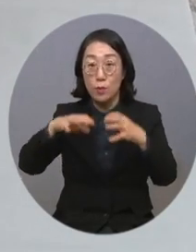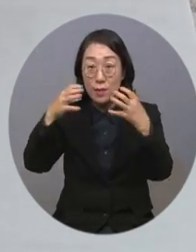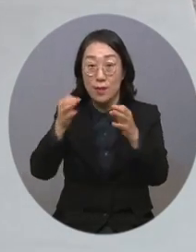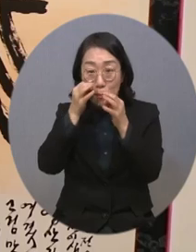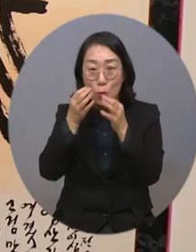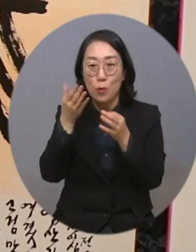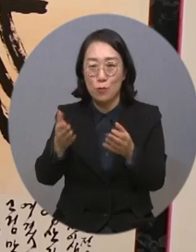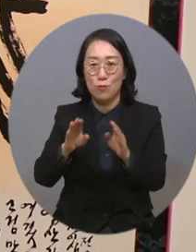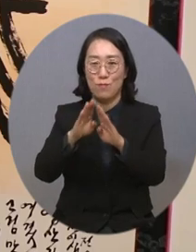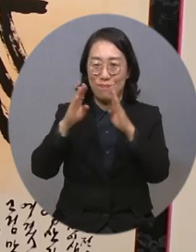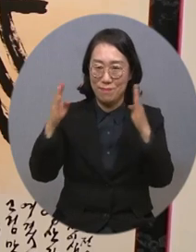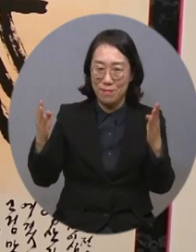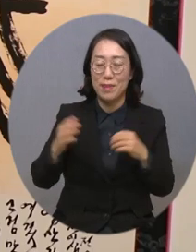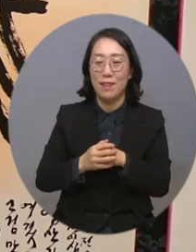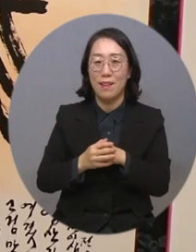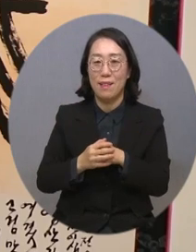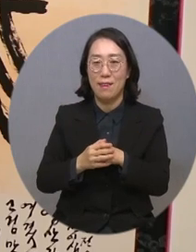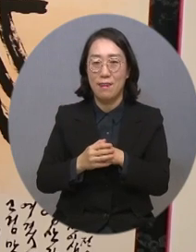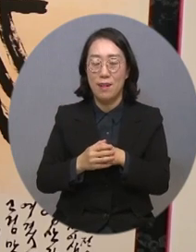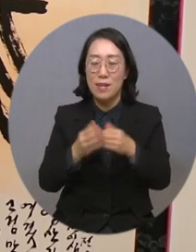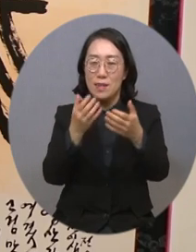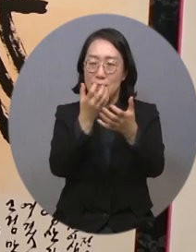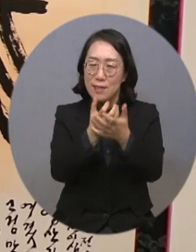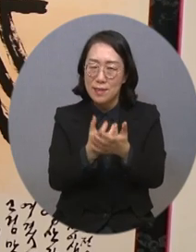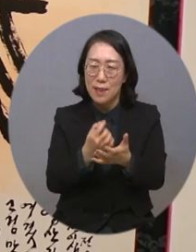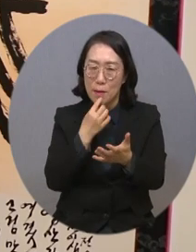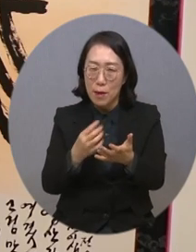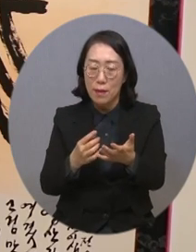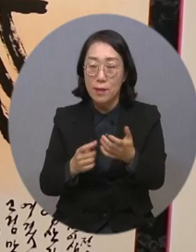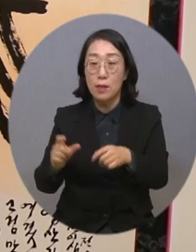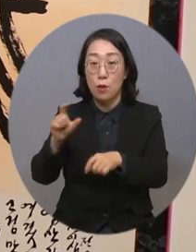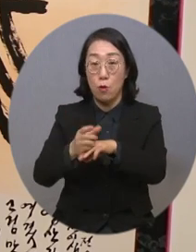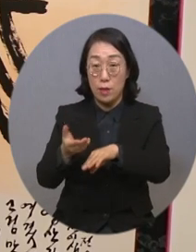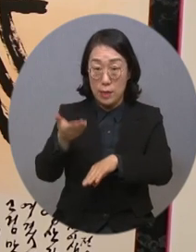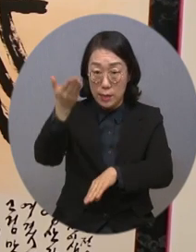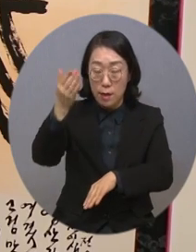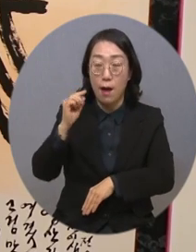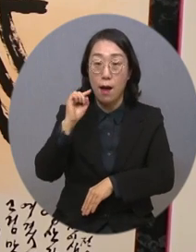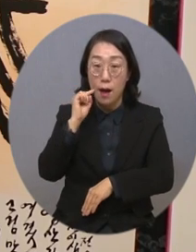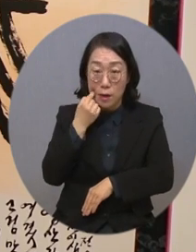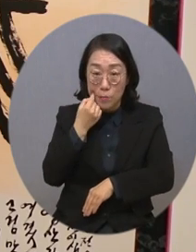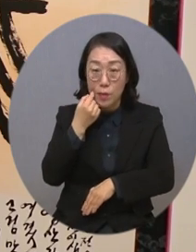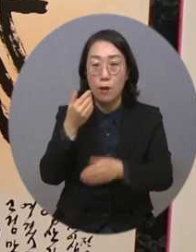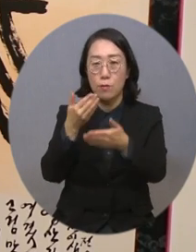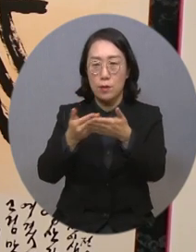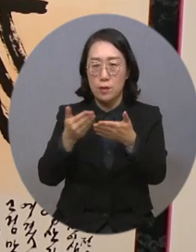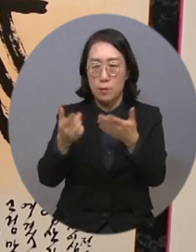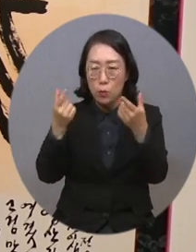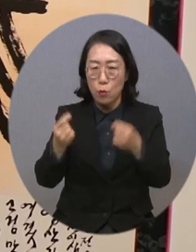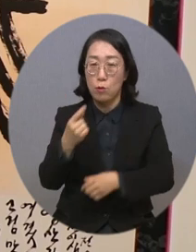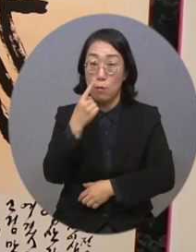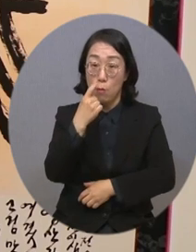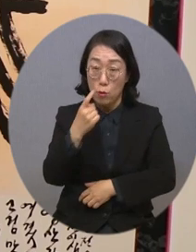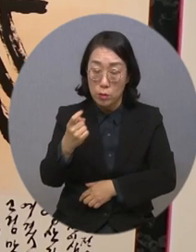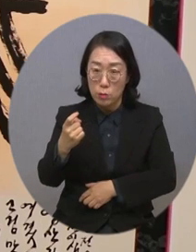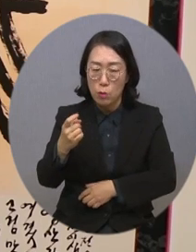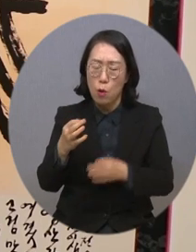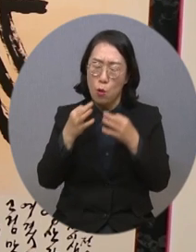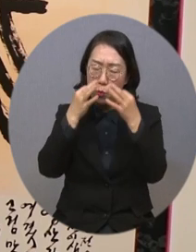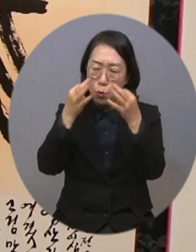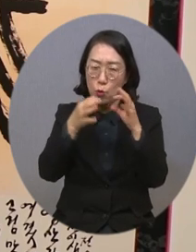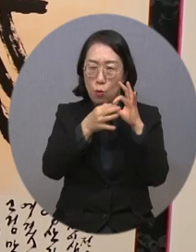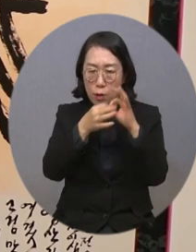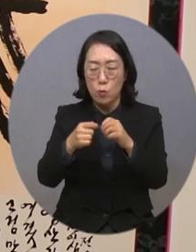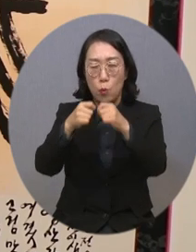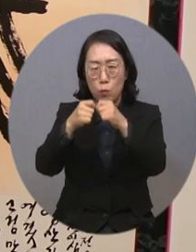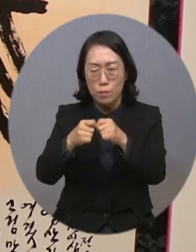있습니다. 단순한 글자를 넘어 먹으로 표현한 아름다운 서예 작품들은 작가의 꾸준한 노력과 섬세한